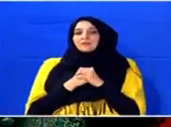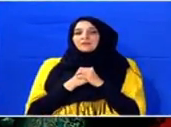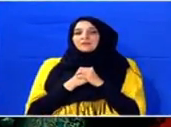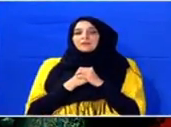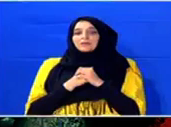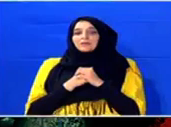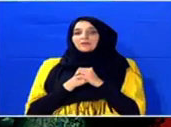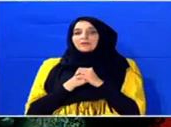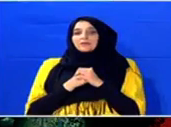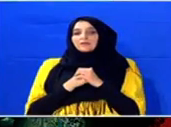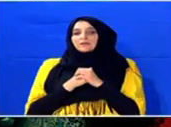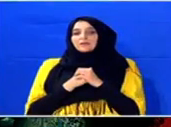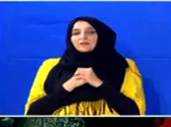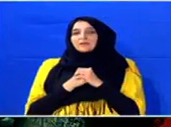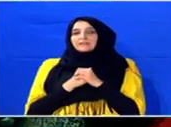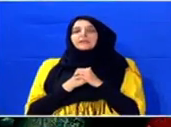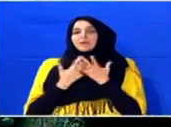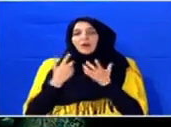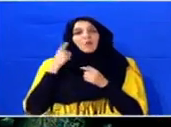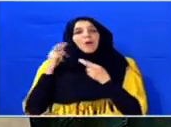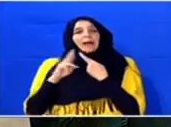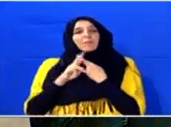قطعه الارض بعد نعم